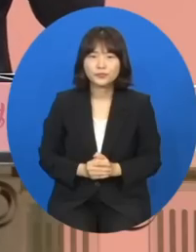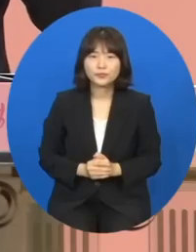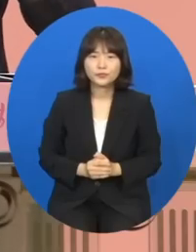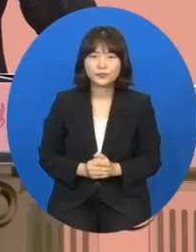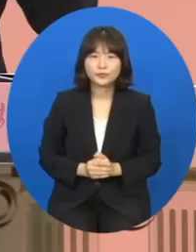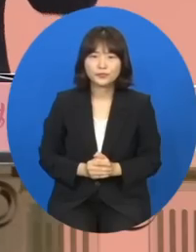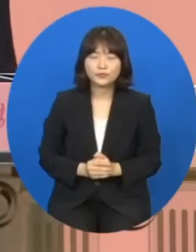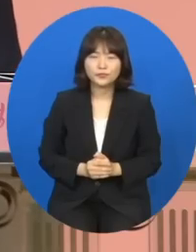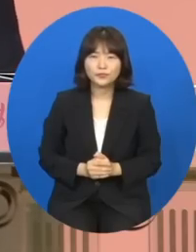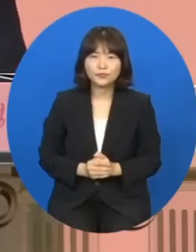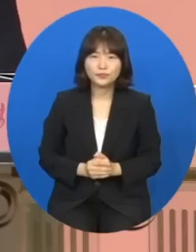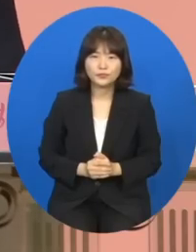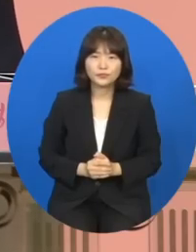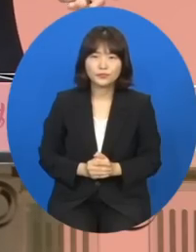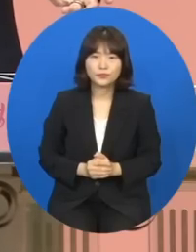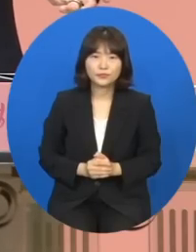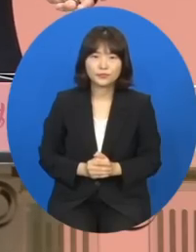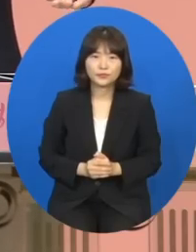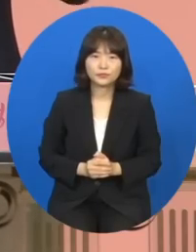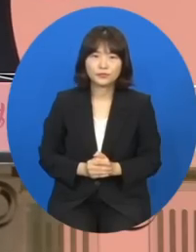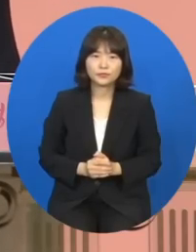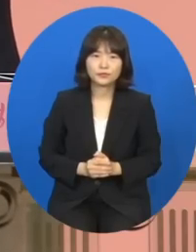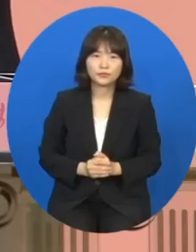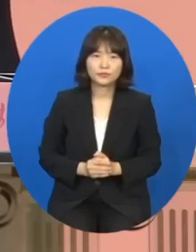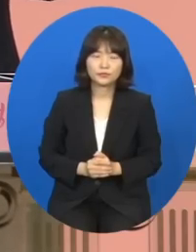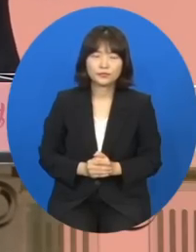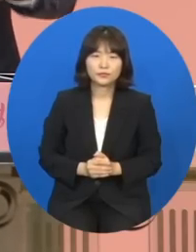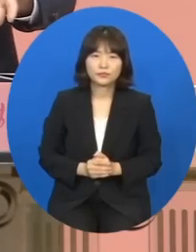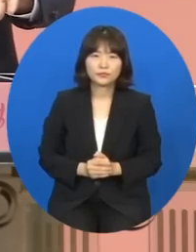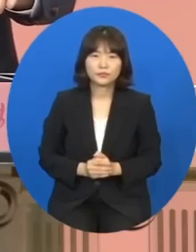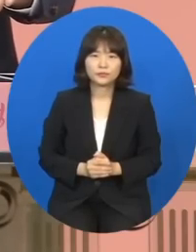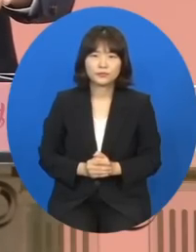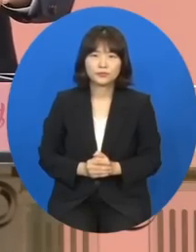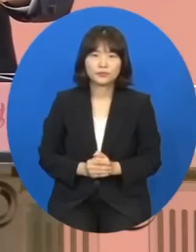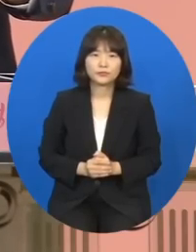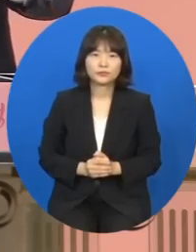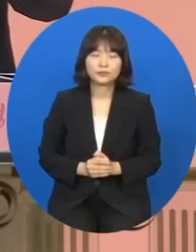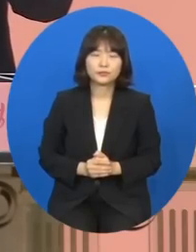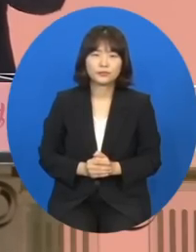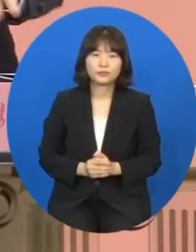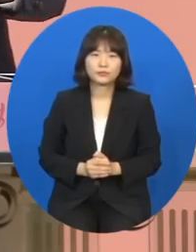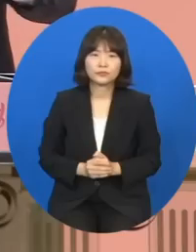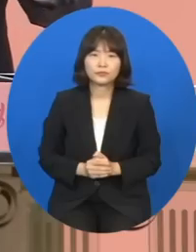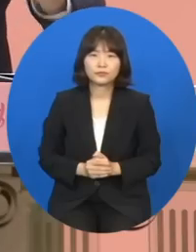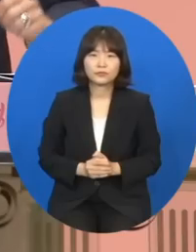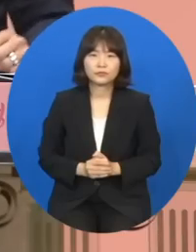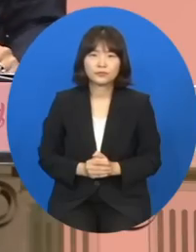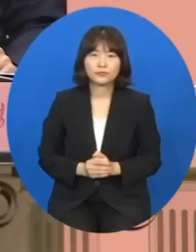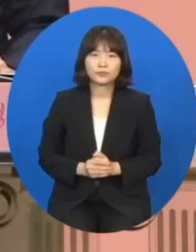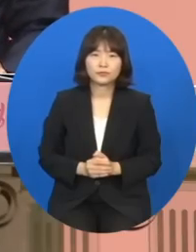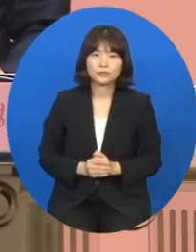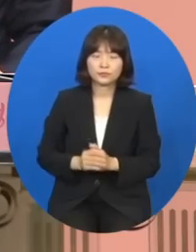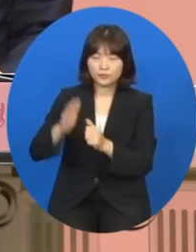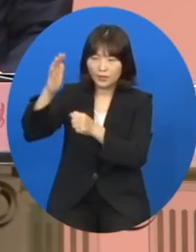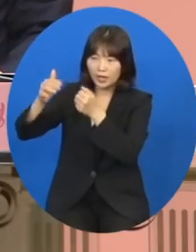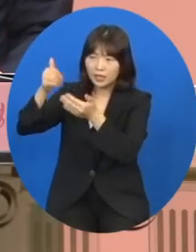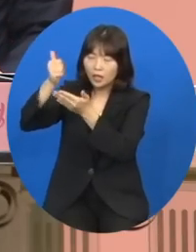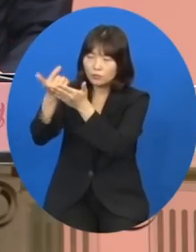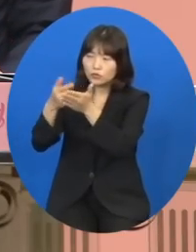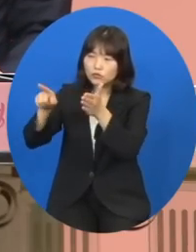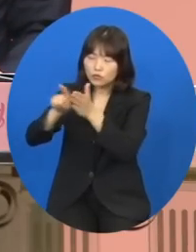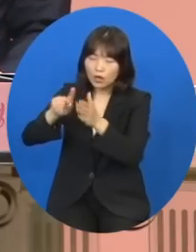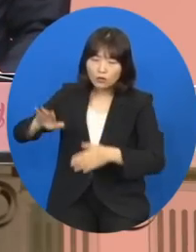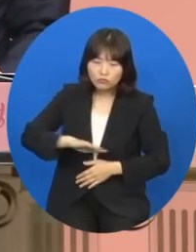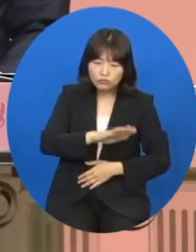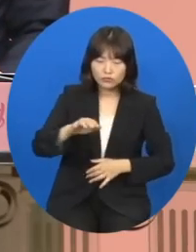9월 액션 뽈 과대 캠 비 타 올 포 앤듀 르포 하나님을 위한 우리의